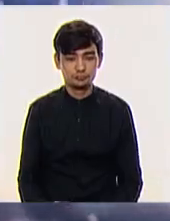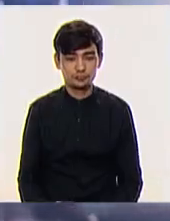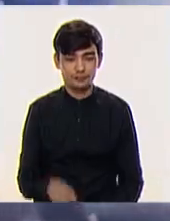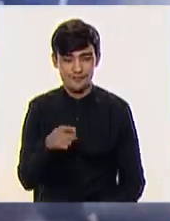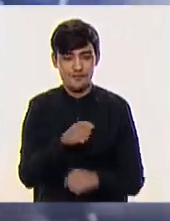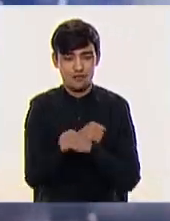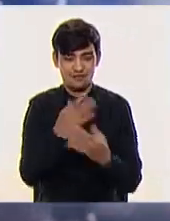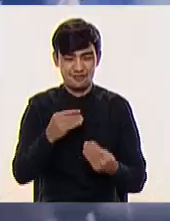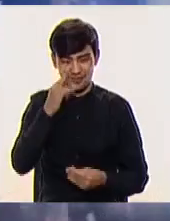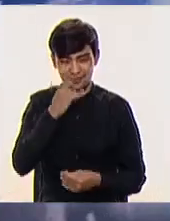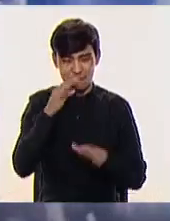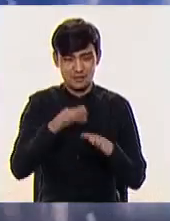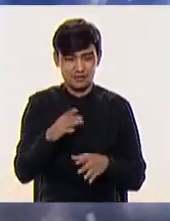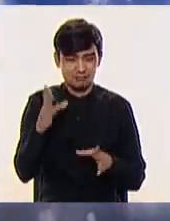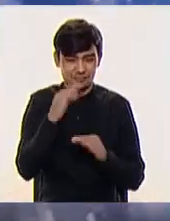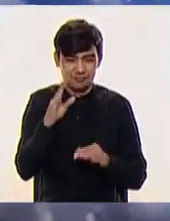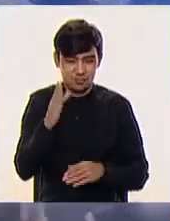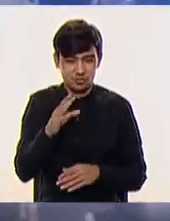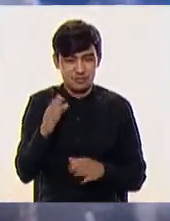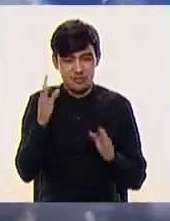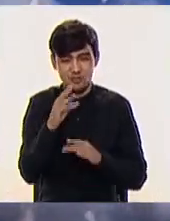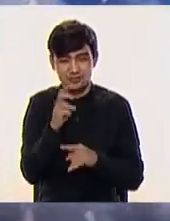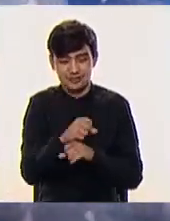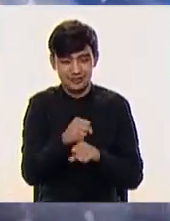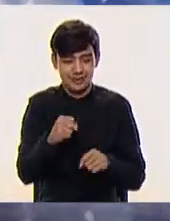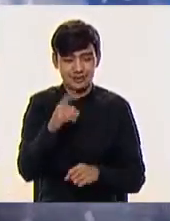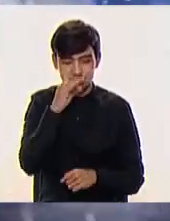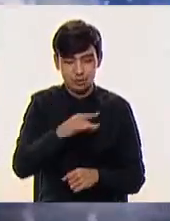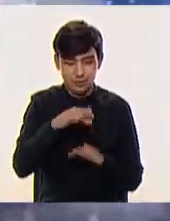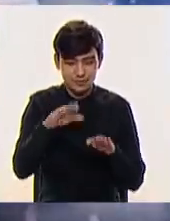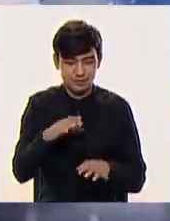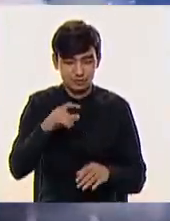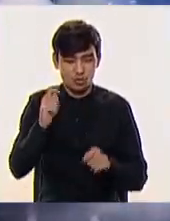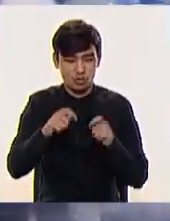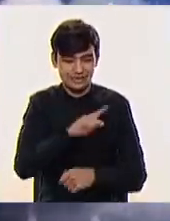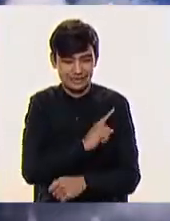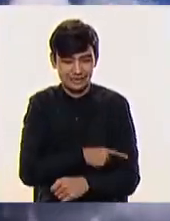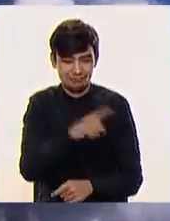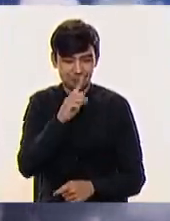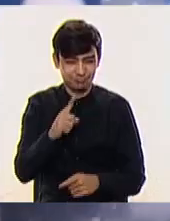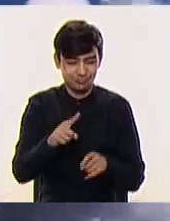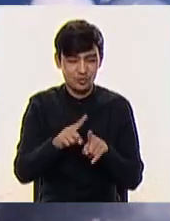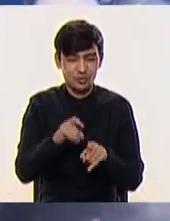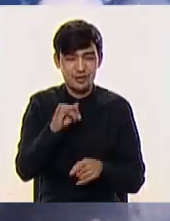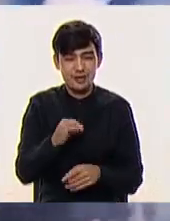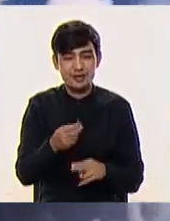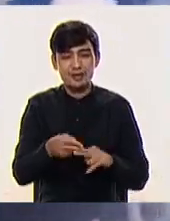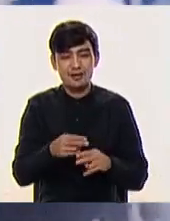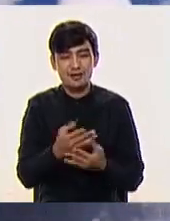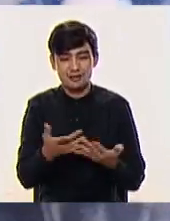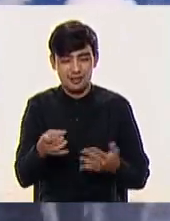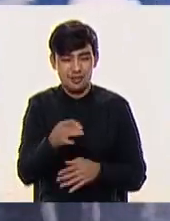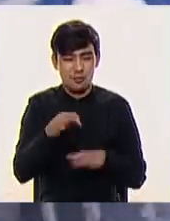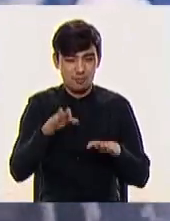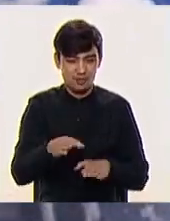Эти выходные у казахстанцев не получится провести на природе. По республике пройдут сильные дожди с грозами. В некоторых регионах